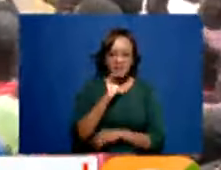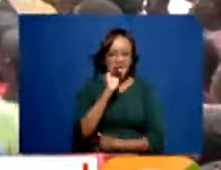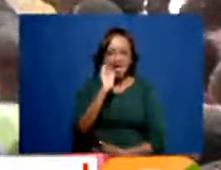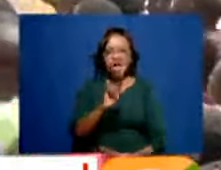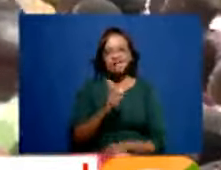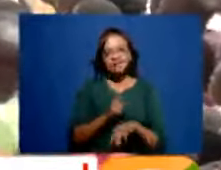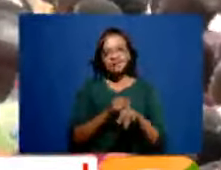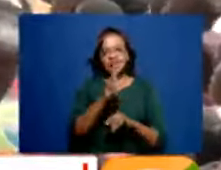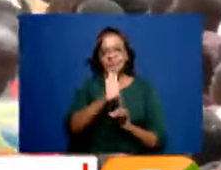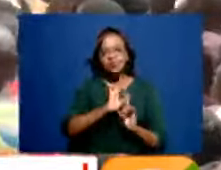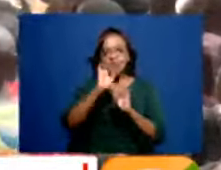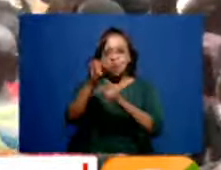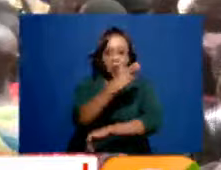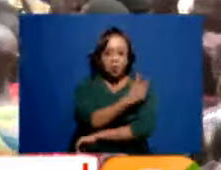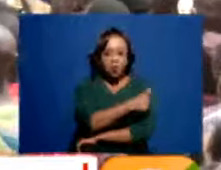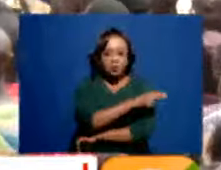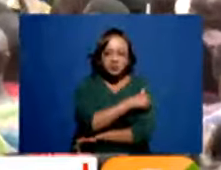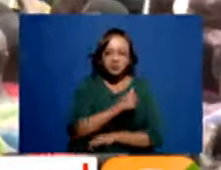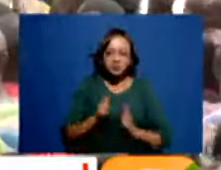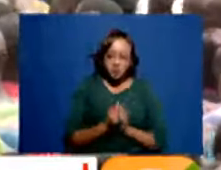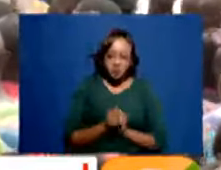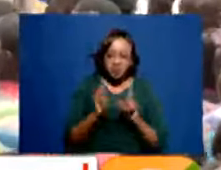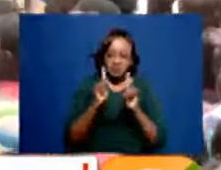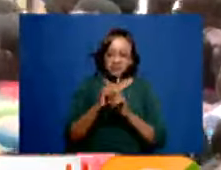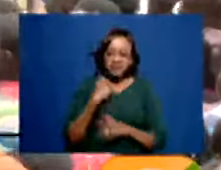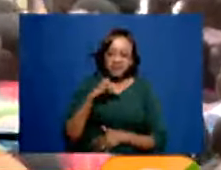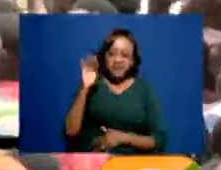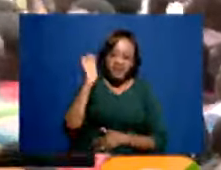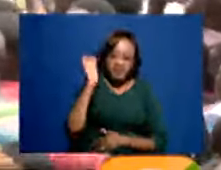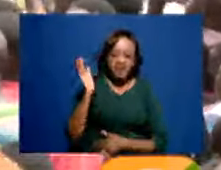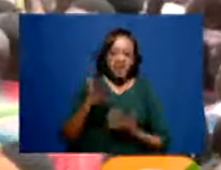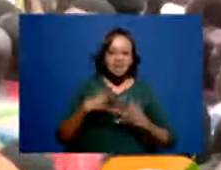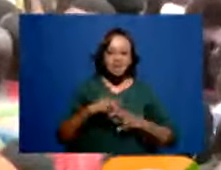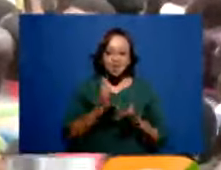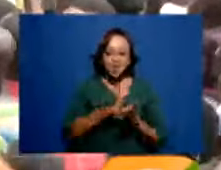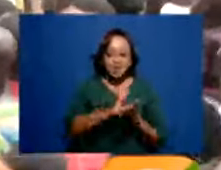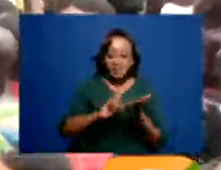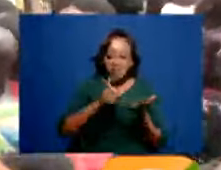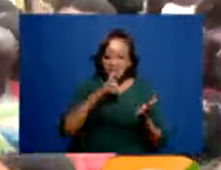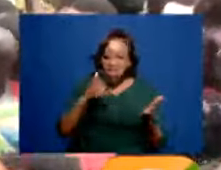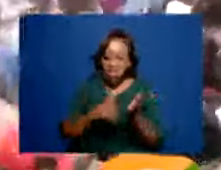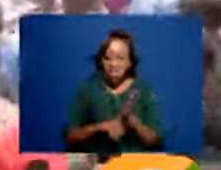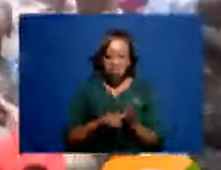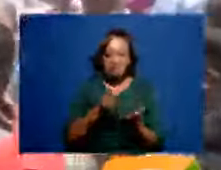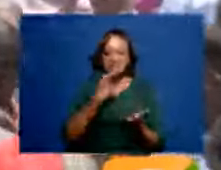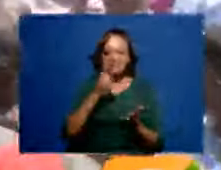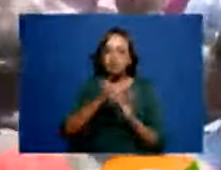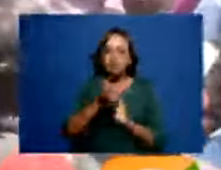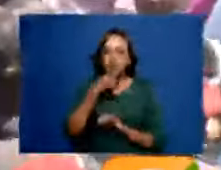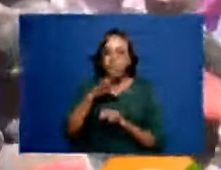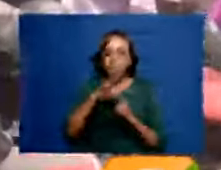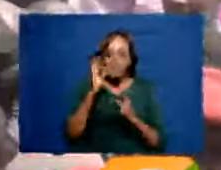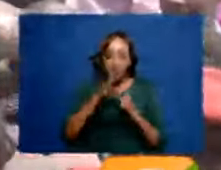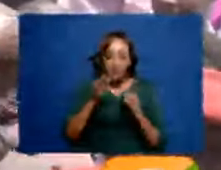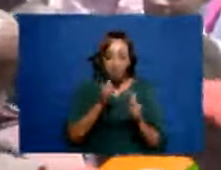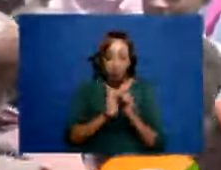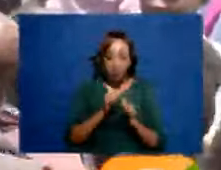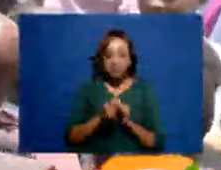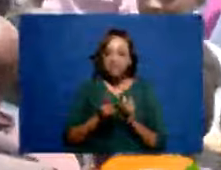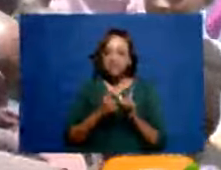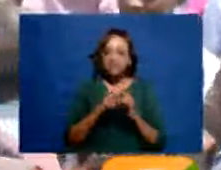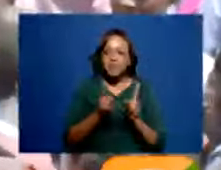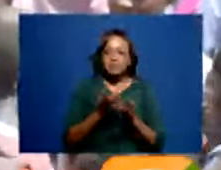hospitali na vile nimesikia kwingine. Wao wanamwandikia dawa wanamwambia mununue nje. Hao wako na kadi ya